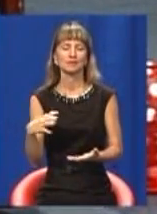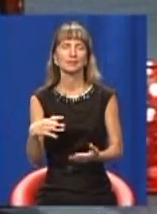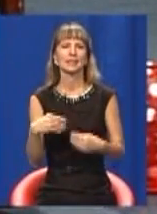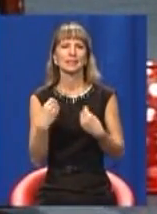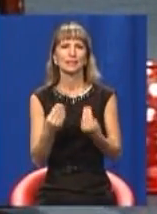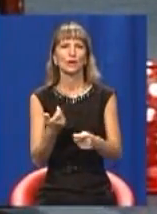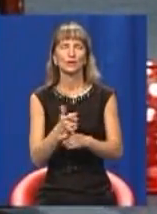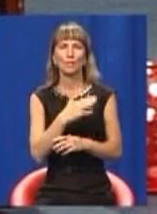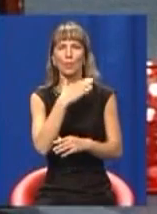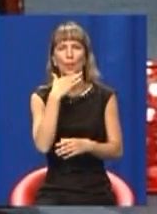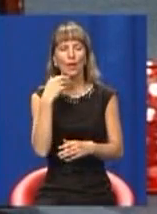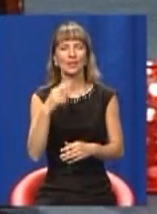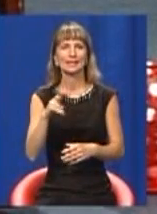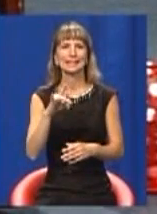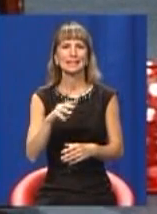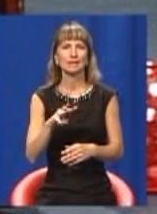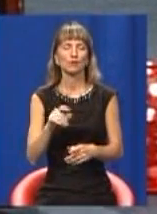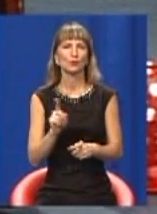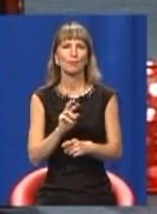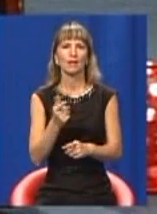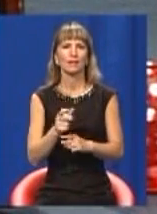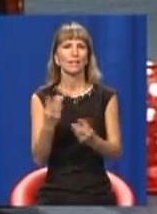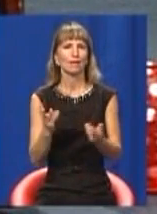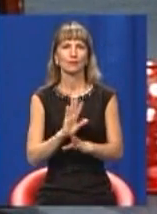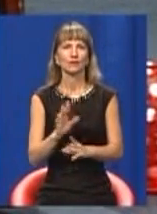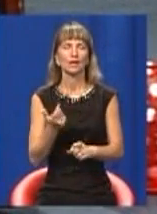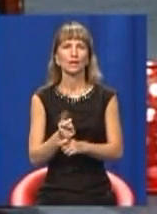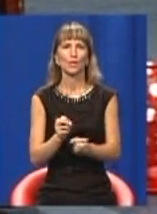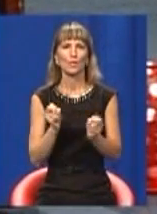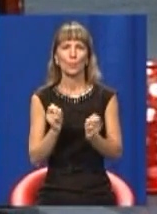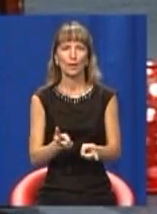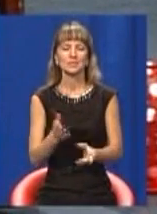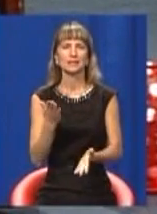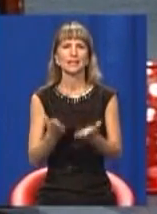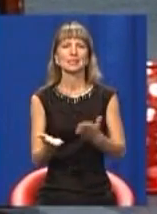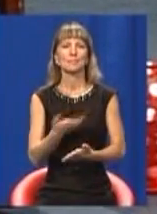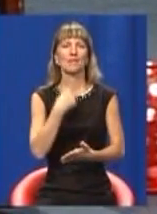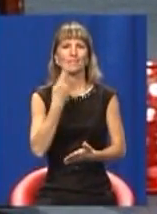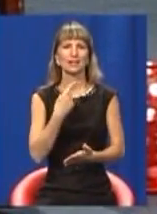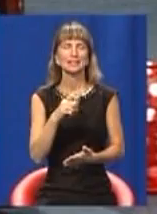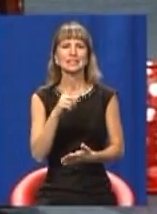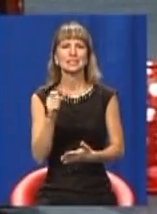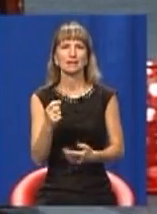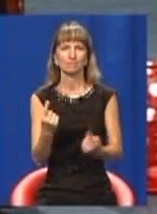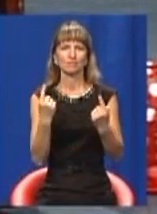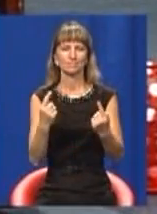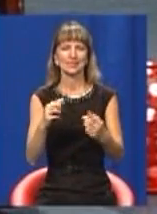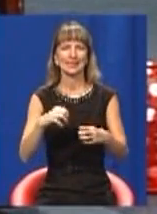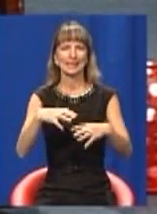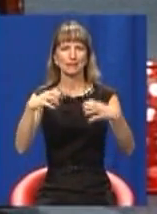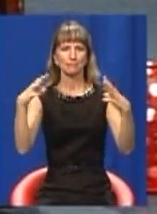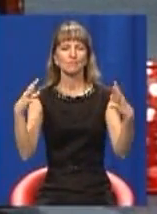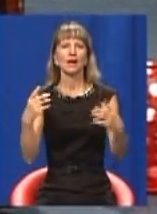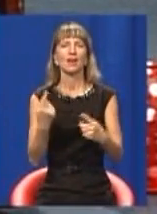виділяє дуже-дуже багато диму, головне, щоб то була не пожежа, тому що пожежа – це небезпечно, а якщо ми кажемо зараз за мега-димовуху навіть, то це